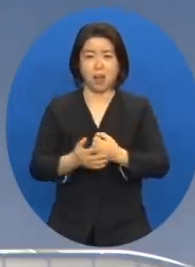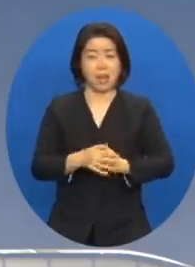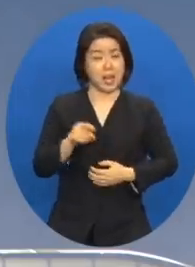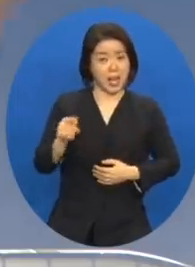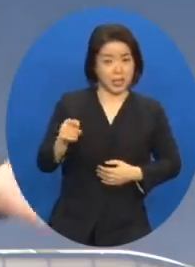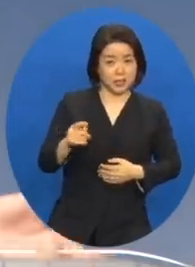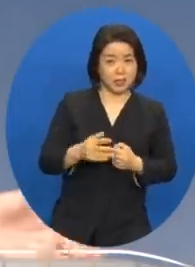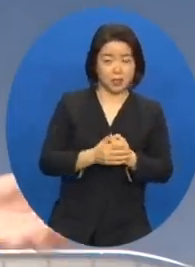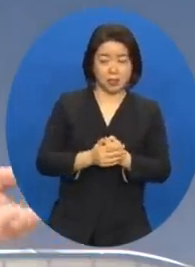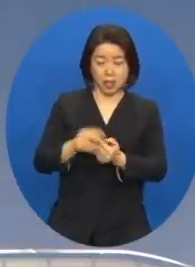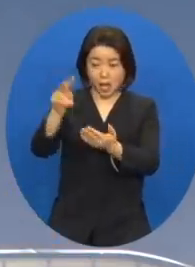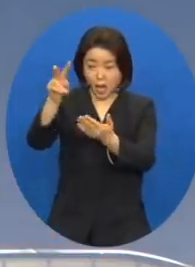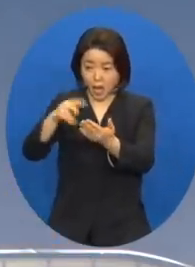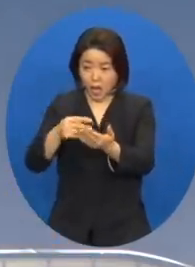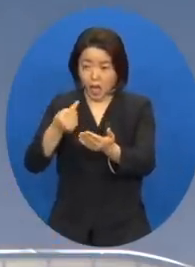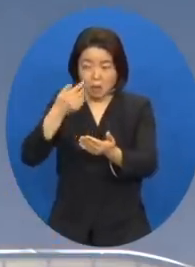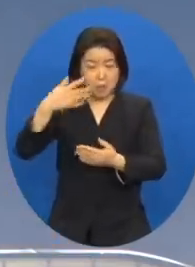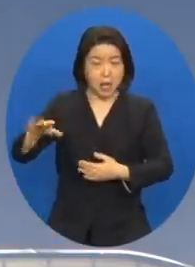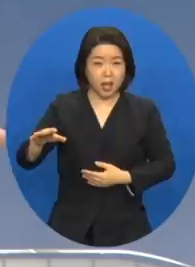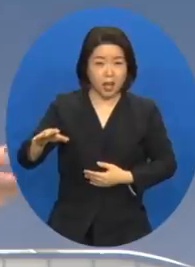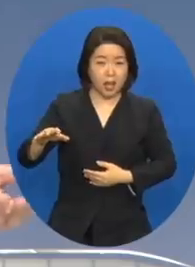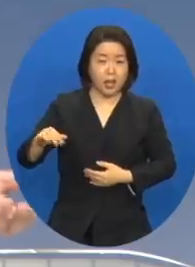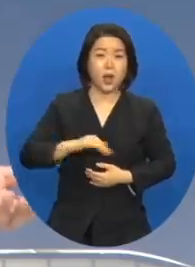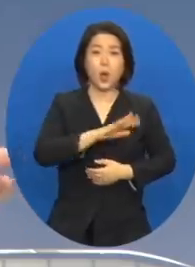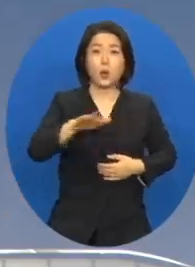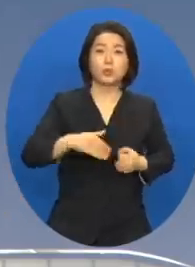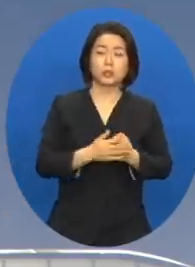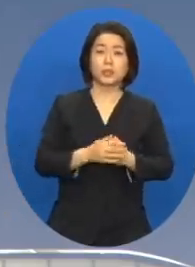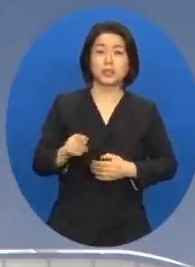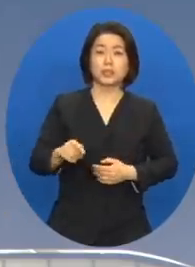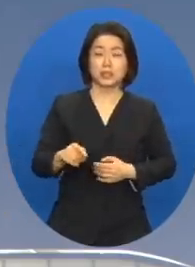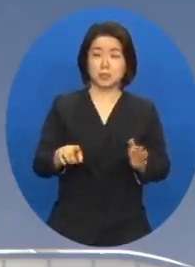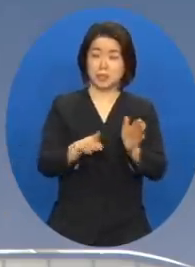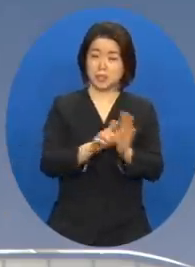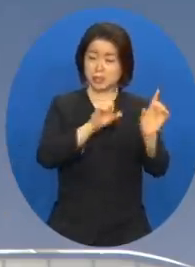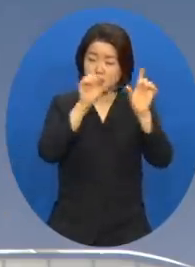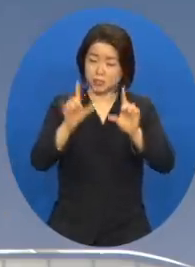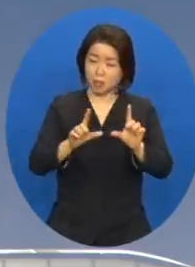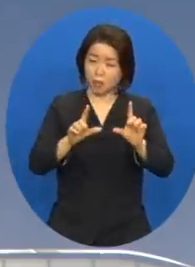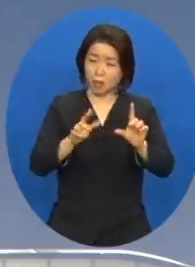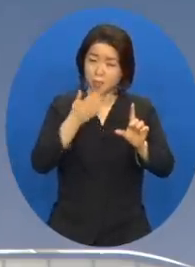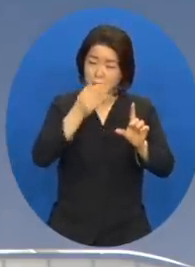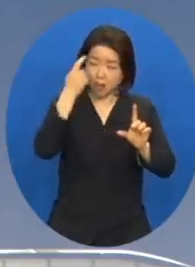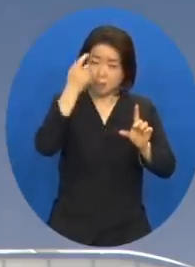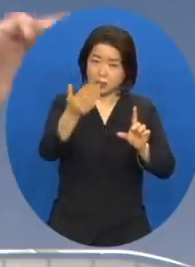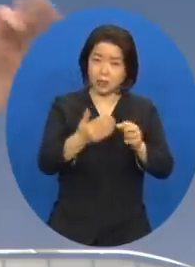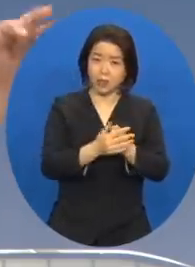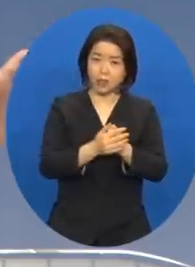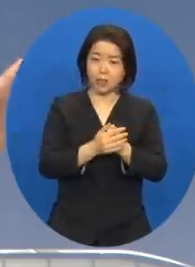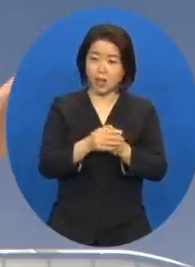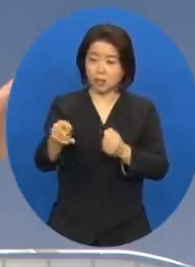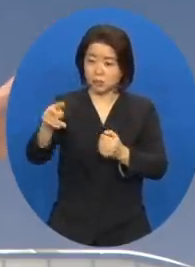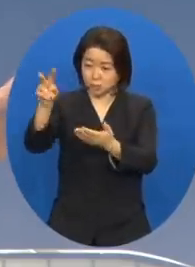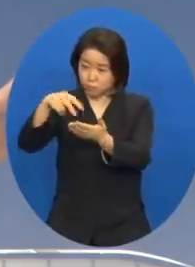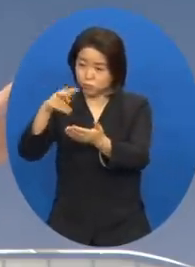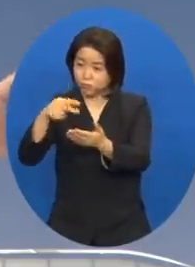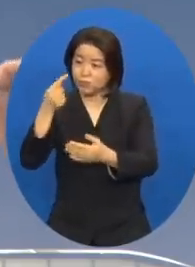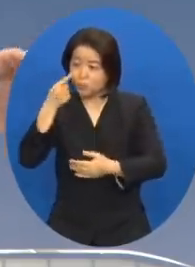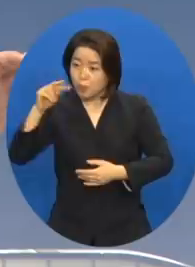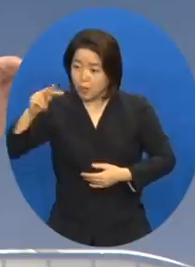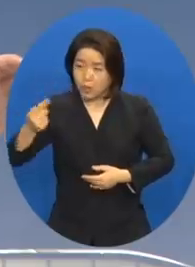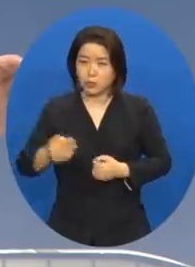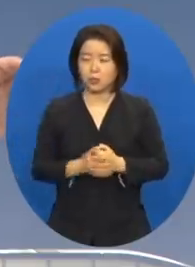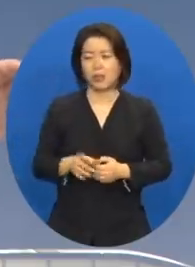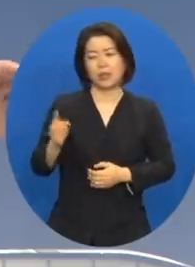그걸 안 읽어봤기 때문에 우리가 뭐 이렇게 신앙생활 하고 있는 겁니까? 그런 걸 다 읽어봐도